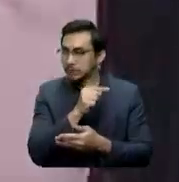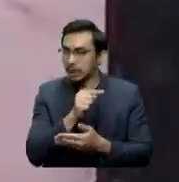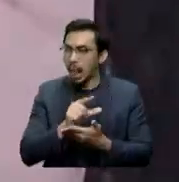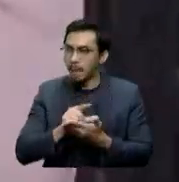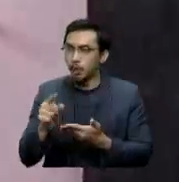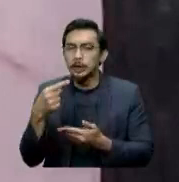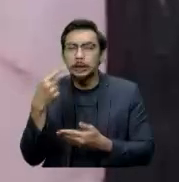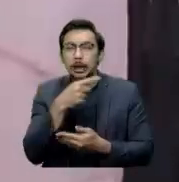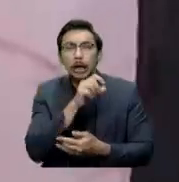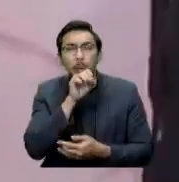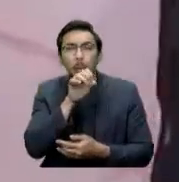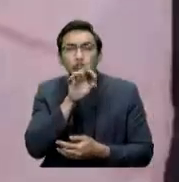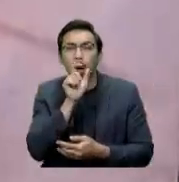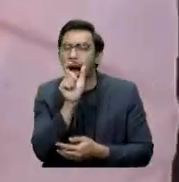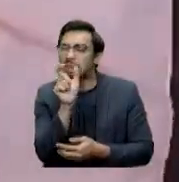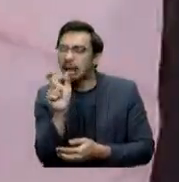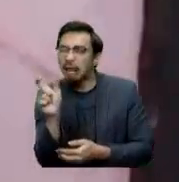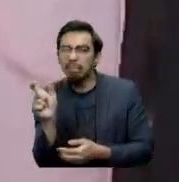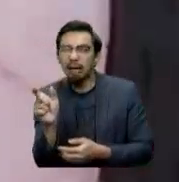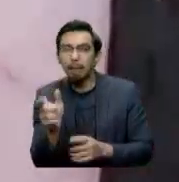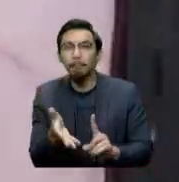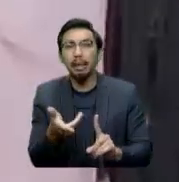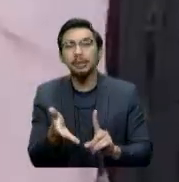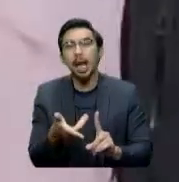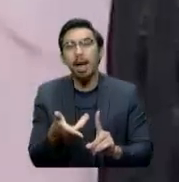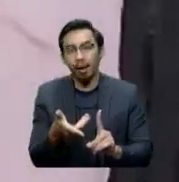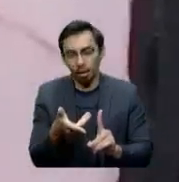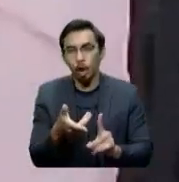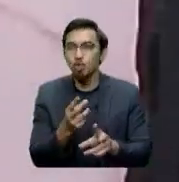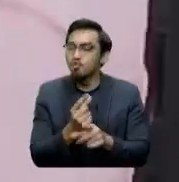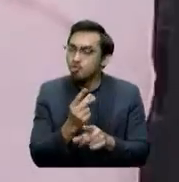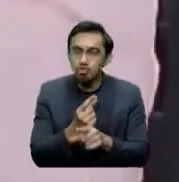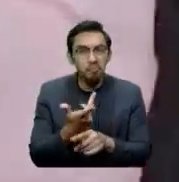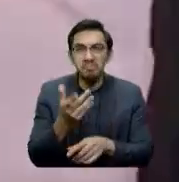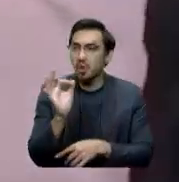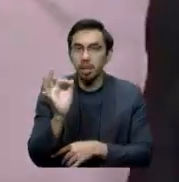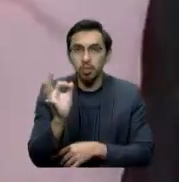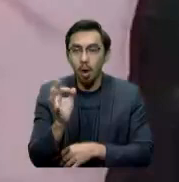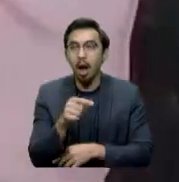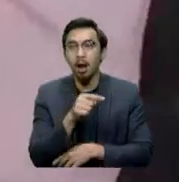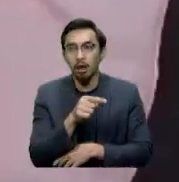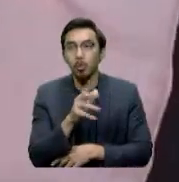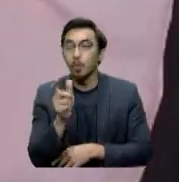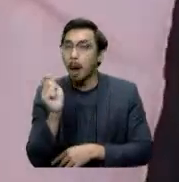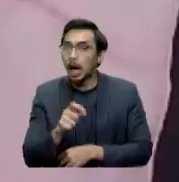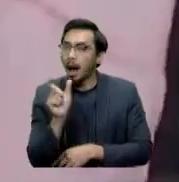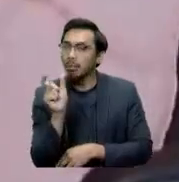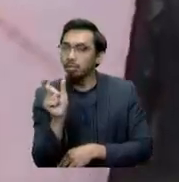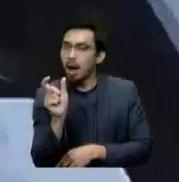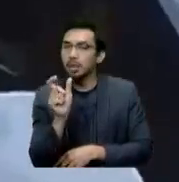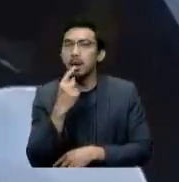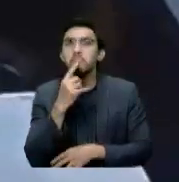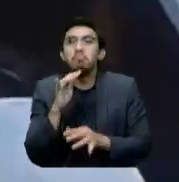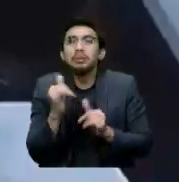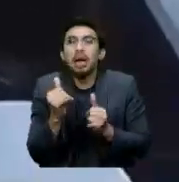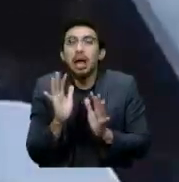dan melontarkan kata-kata yang tidak senonoh kepada sejumlah guru. Awalnya mereka menganggap perkataan MF sebagai candaan, namun